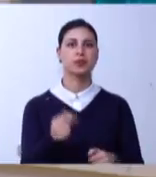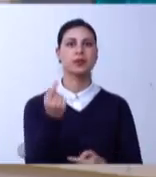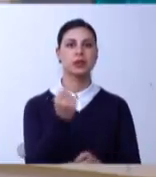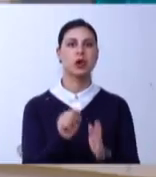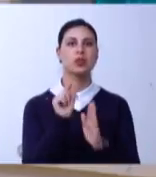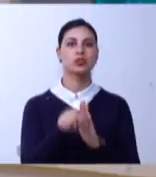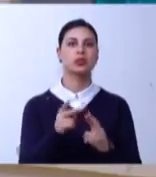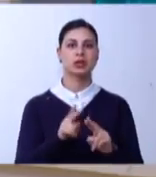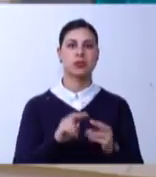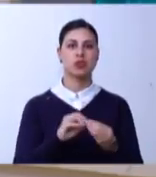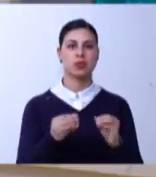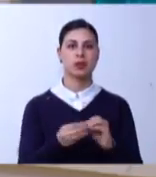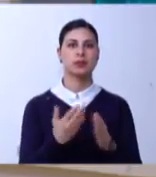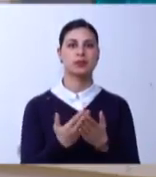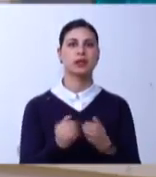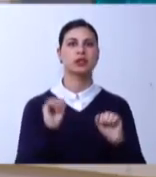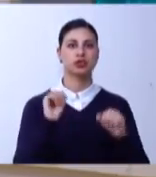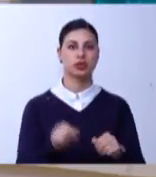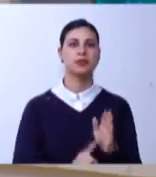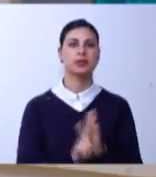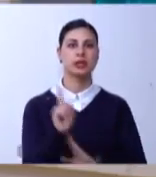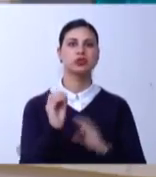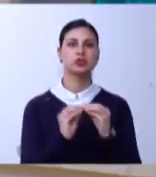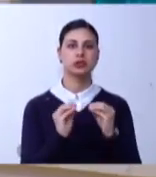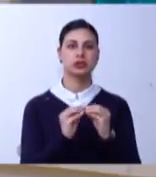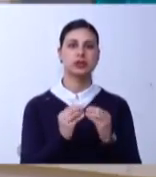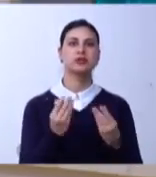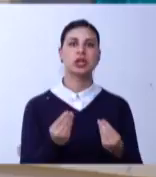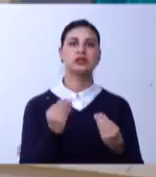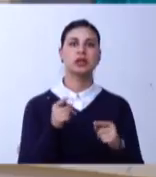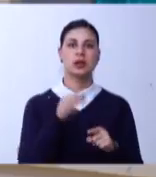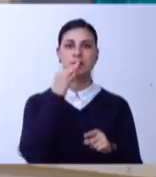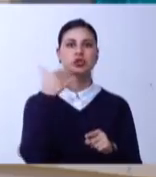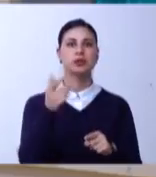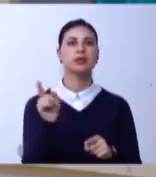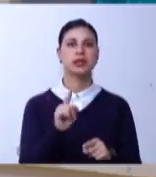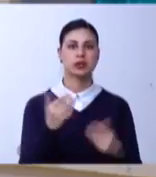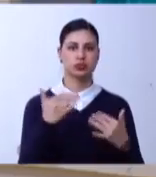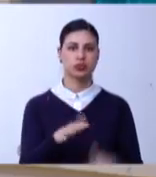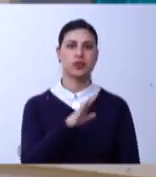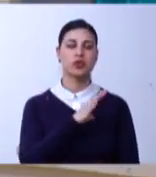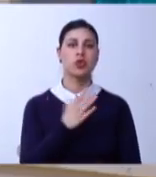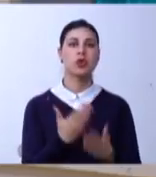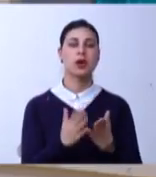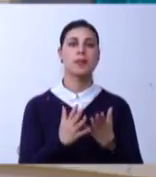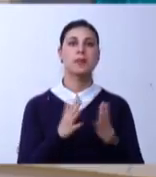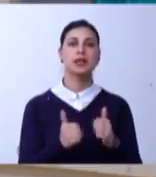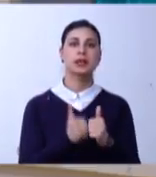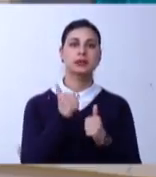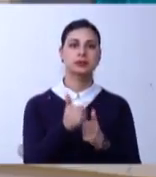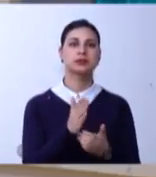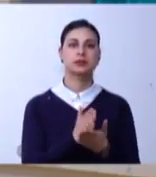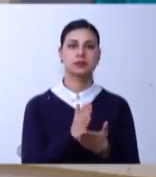დაუბრუნდეს ამ პრობლემას, ანუ შეიძლება დაიწყოს ისევ ჩასველება მას შემდეგ, რაც უნარი გამომუშავდა. უმეტესად ამას წინ უძღვის